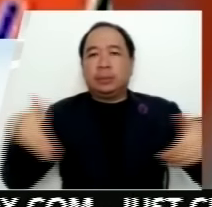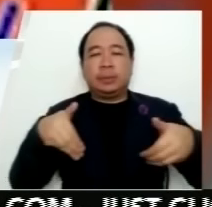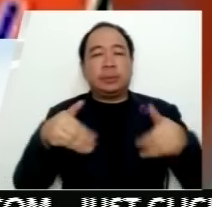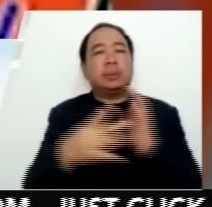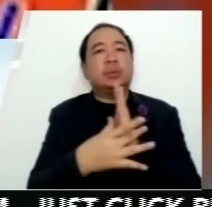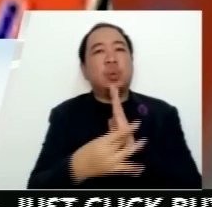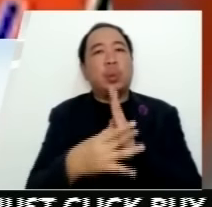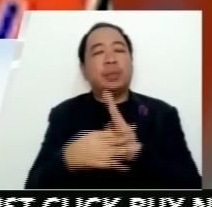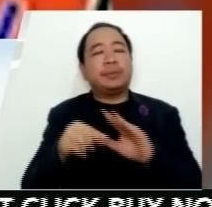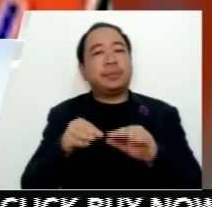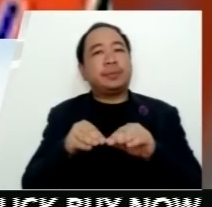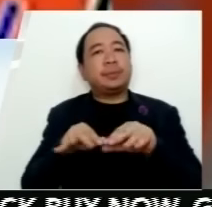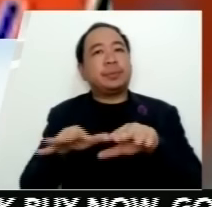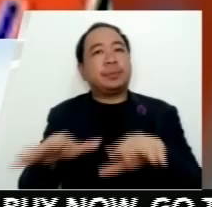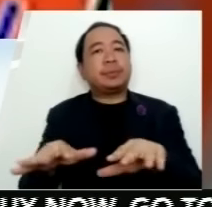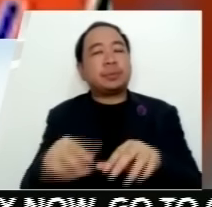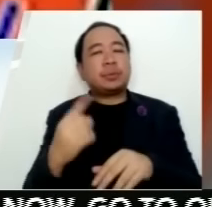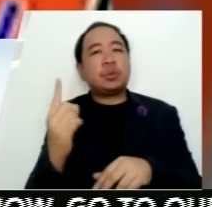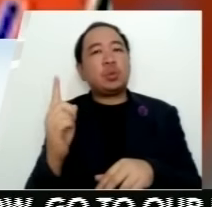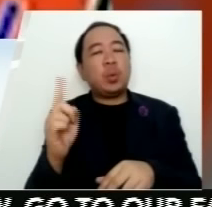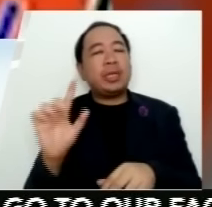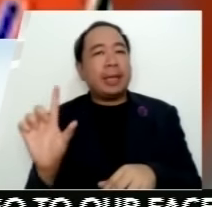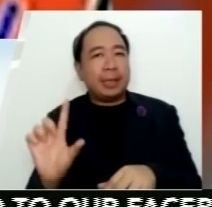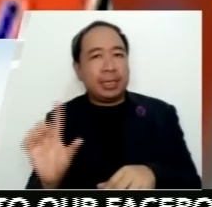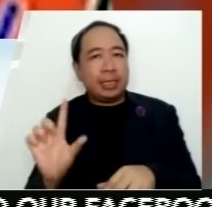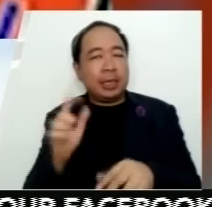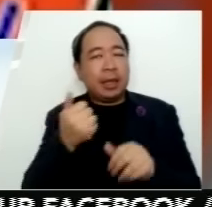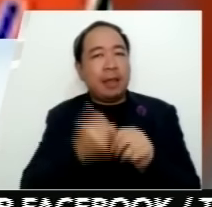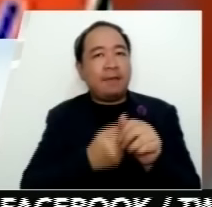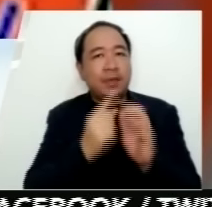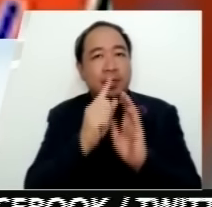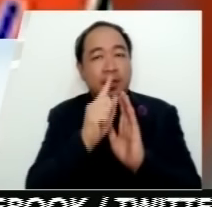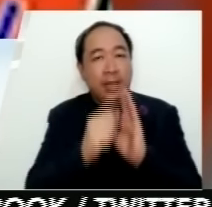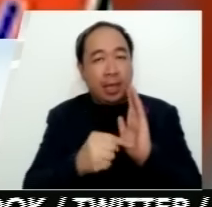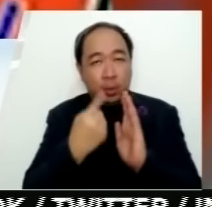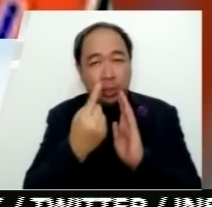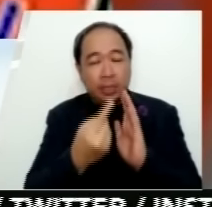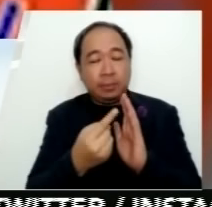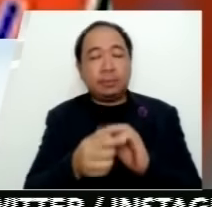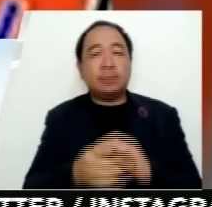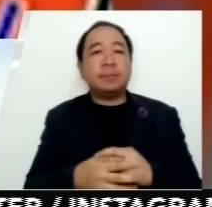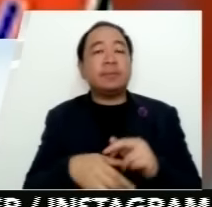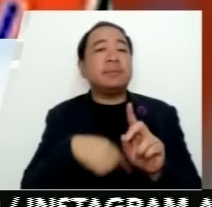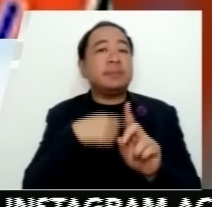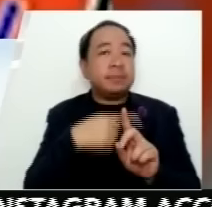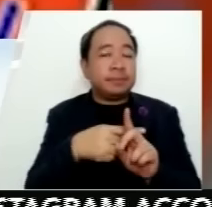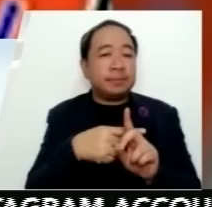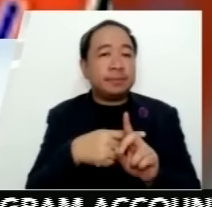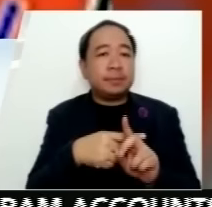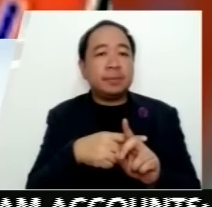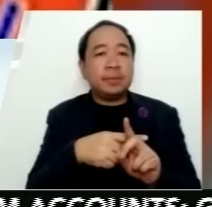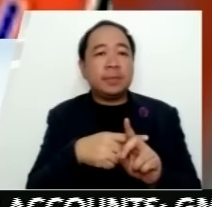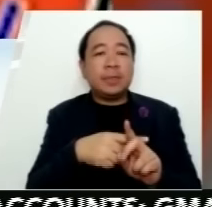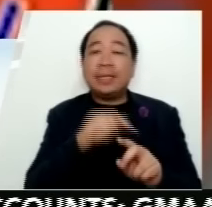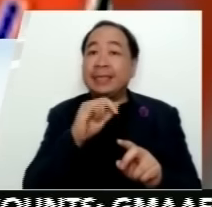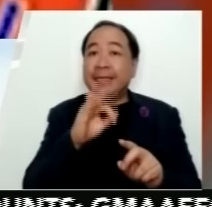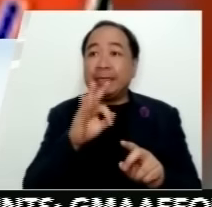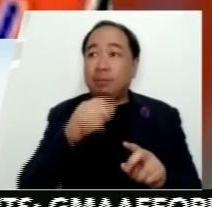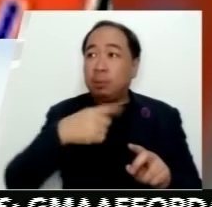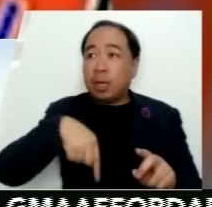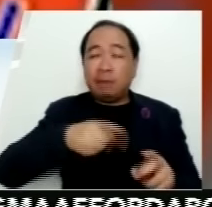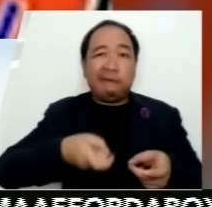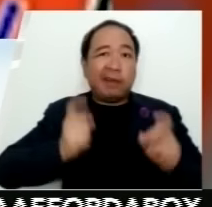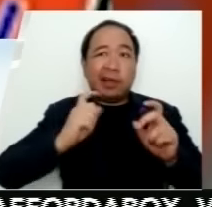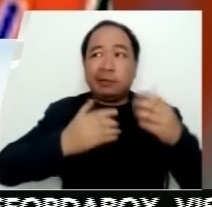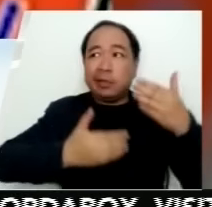is 1 liter per hour. And at the same time po, kapag po pag nagmadali tayo sa operasyon na